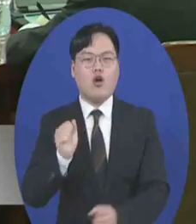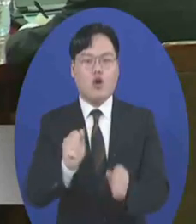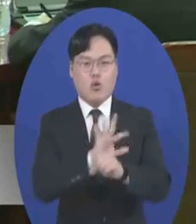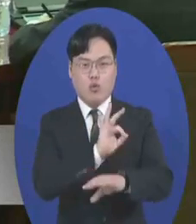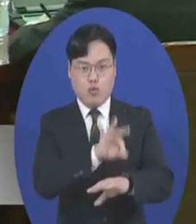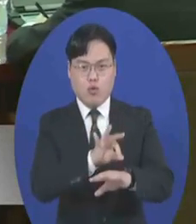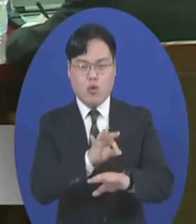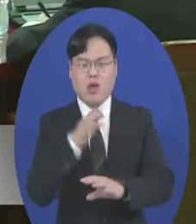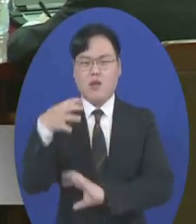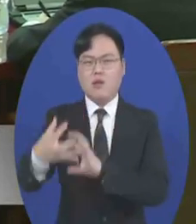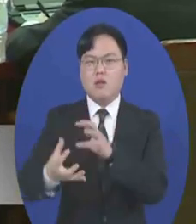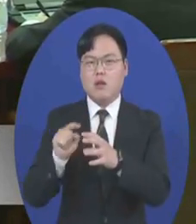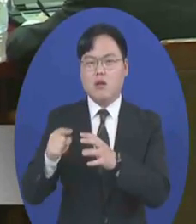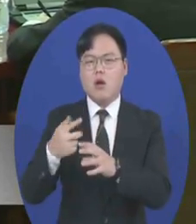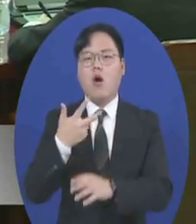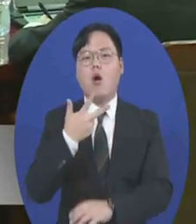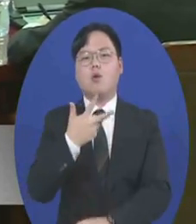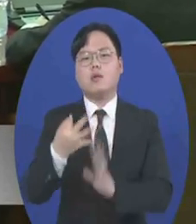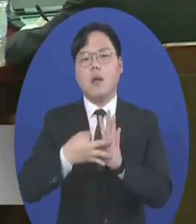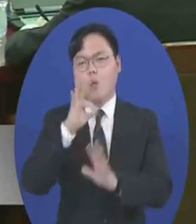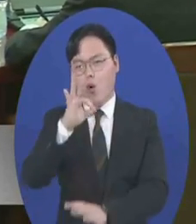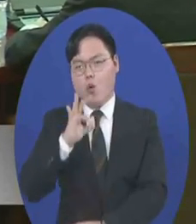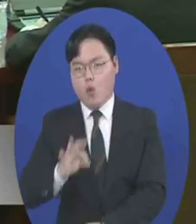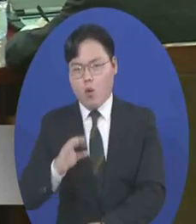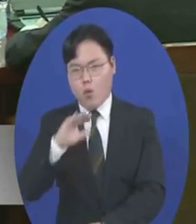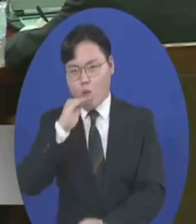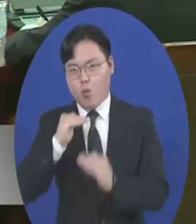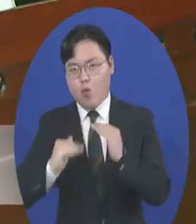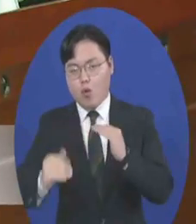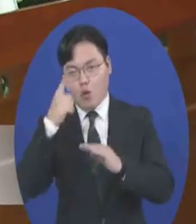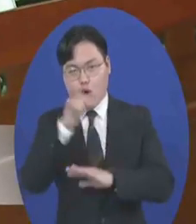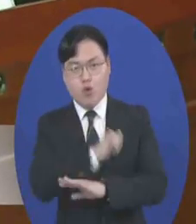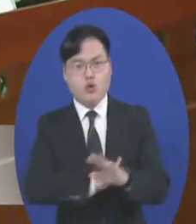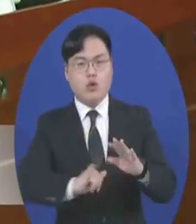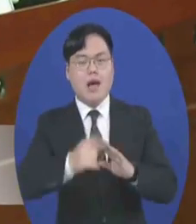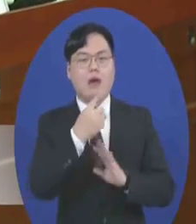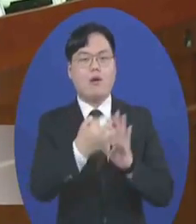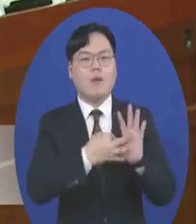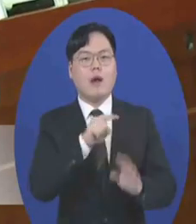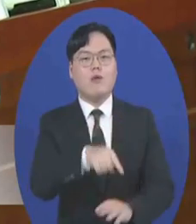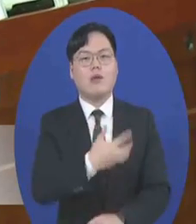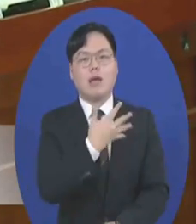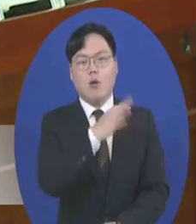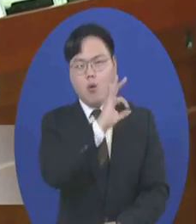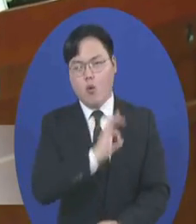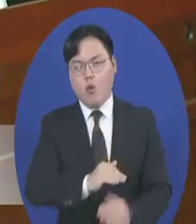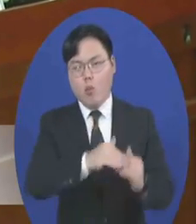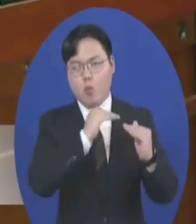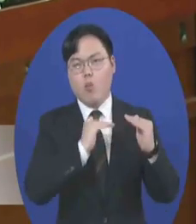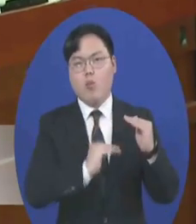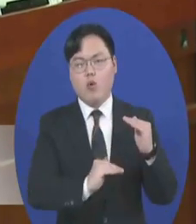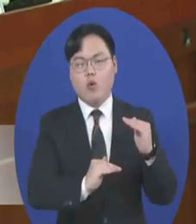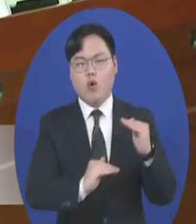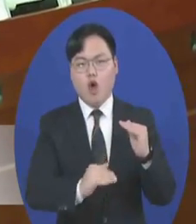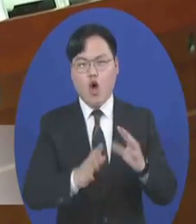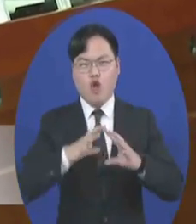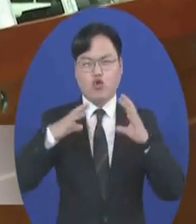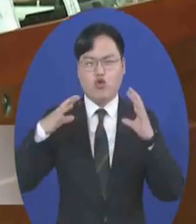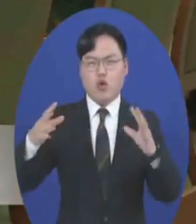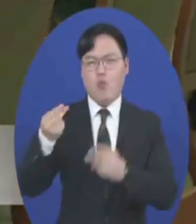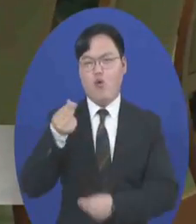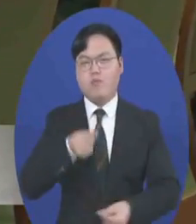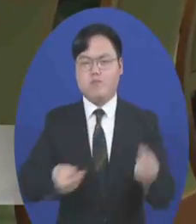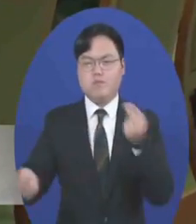хөрөнгө оруулалт дэлхийн хэмжээнд 38% буурсан бол манай улсын хувьд 18.5% буурсан үзүүлэлттэй байна. Тиймээс томоохон